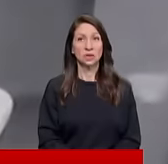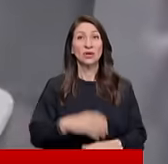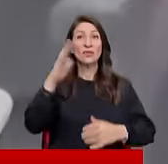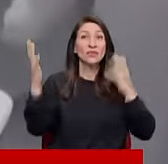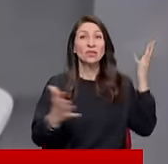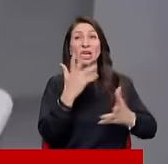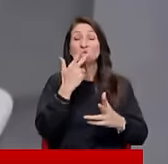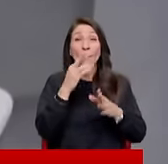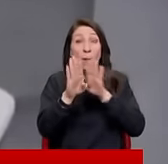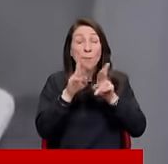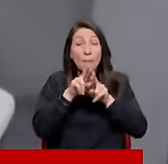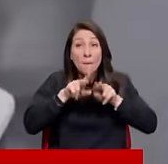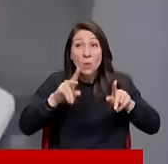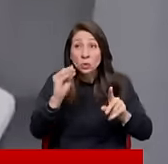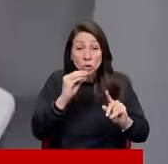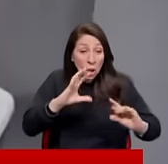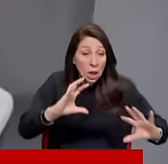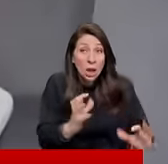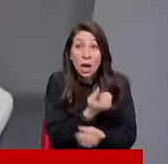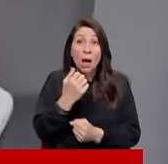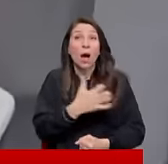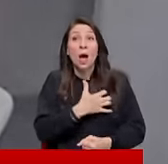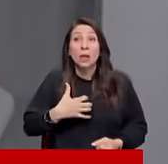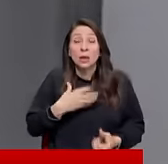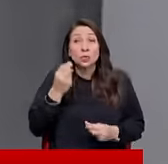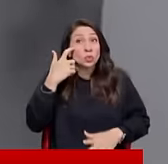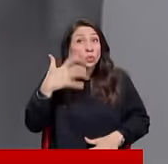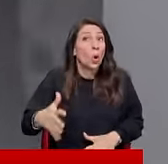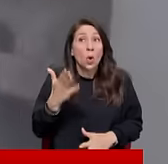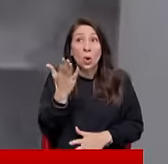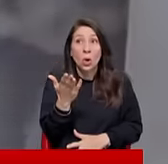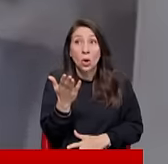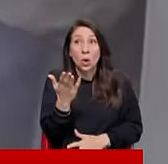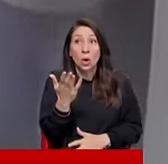Fırtına cam kapıyı parçaladı. Çocuğu ölümden dönen anne büyük şok yaşadı.